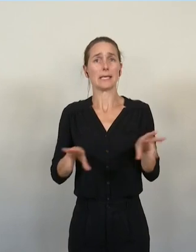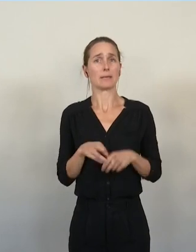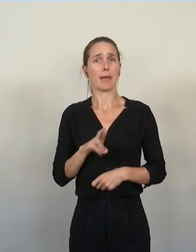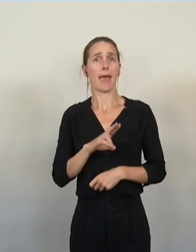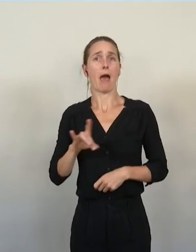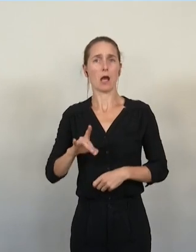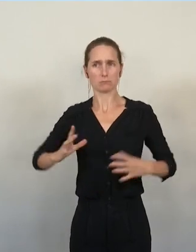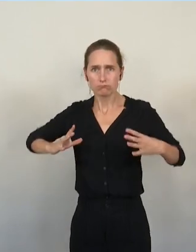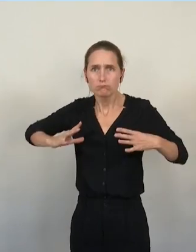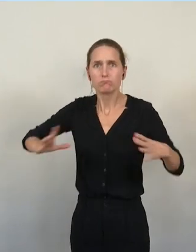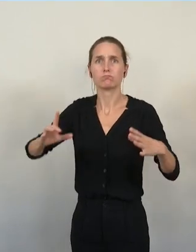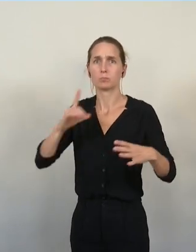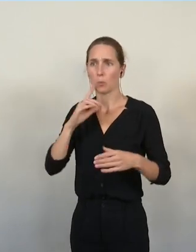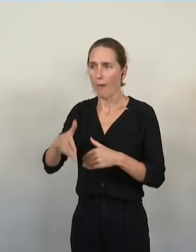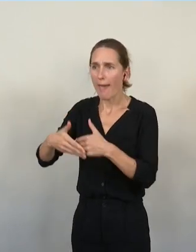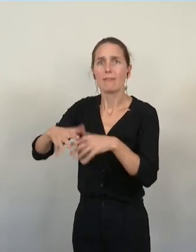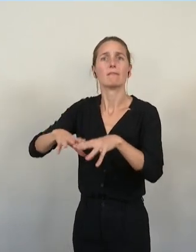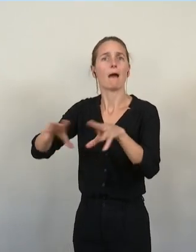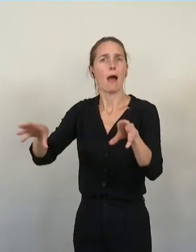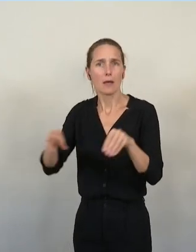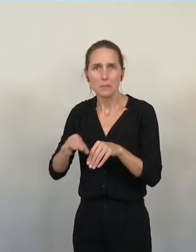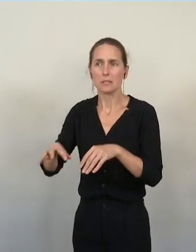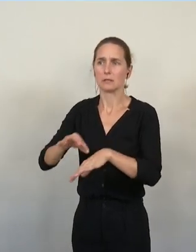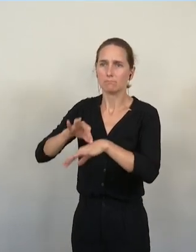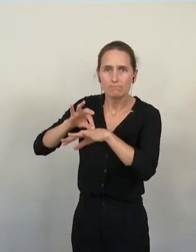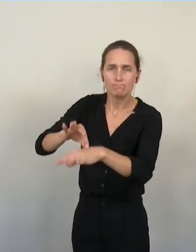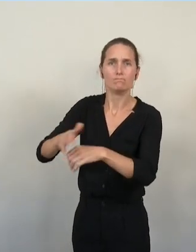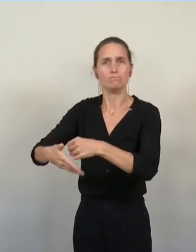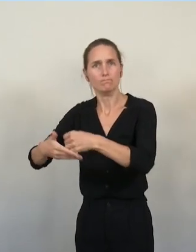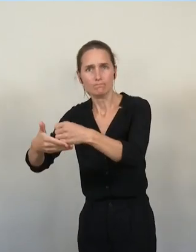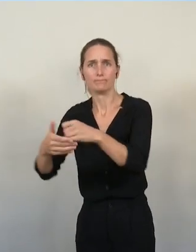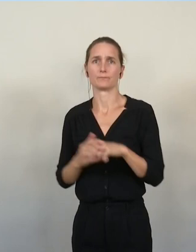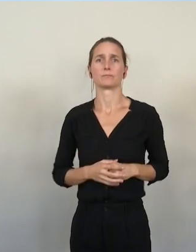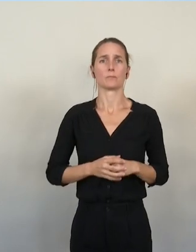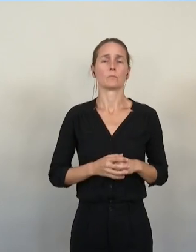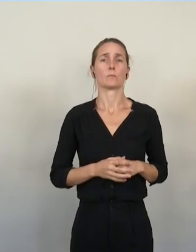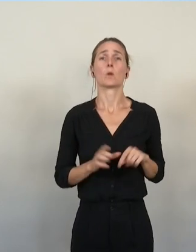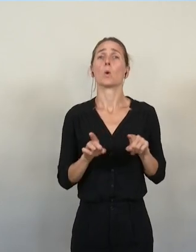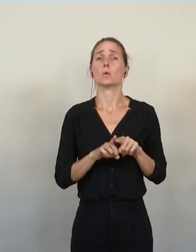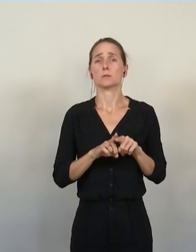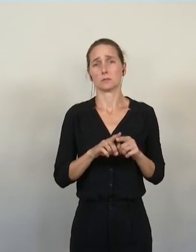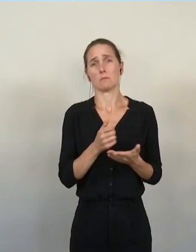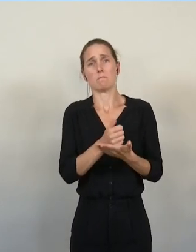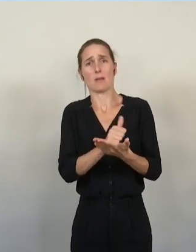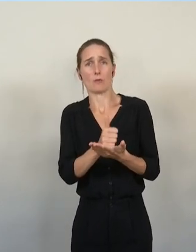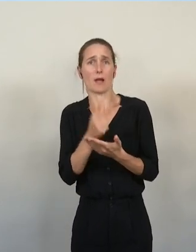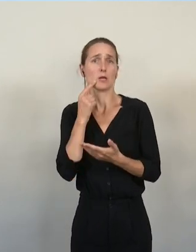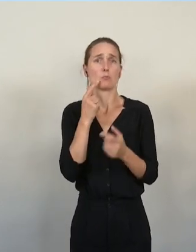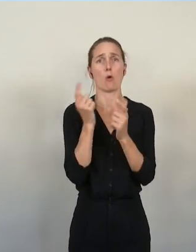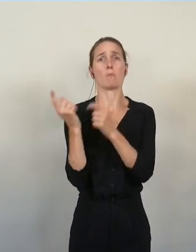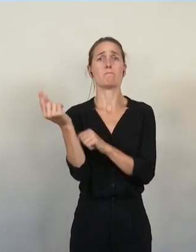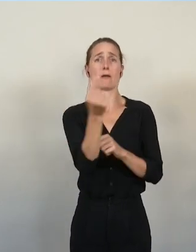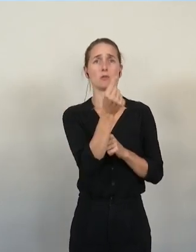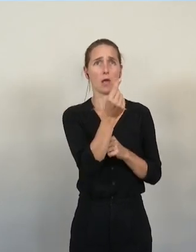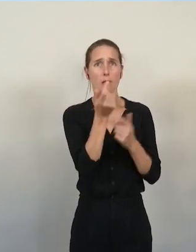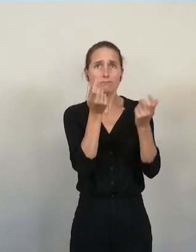les ménages et enfin c'est un pilotage qui portera une attention particulière sur la coordination justement entre les partenaires entre les différents